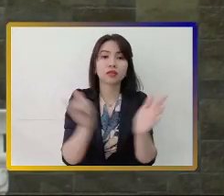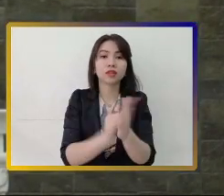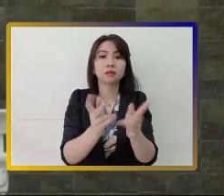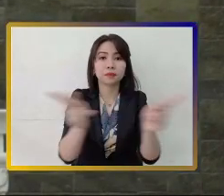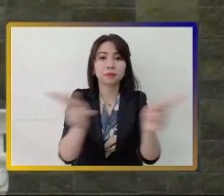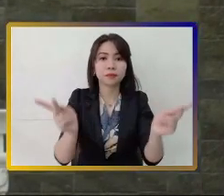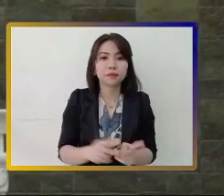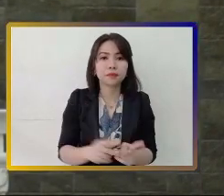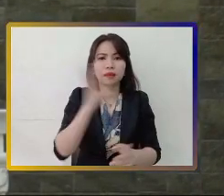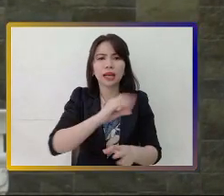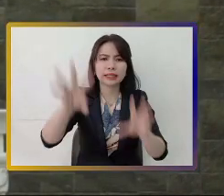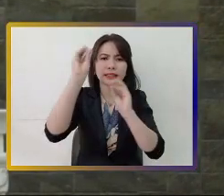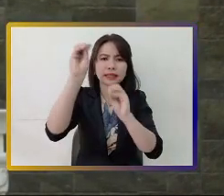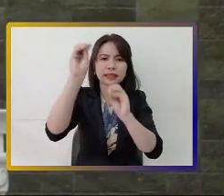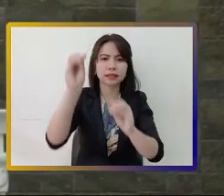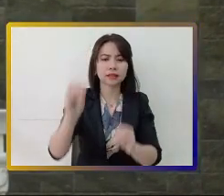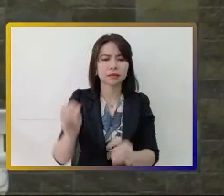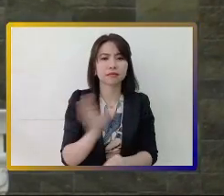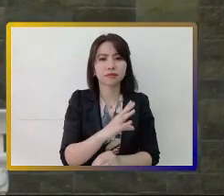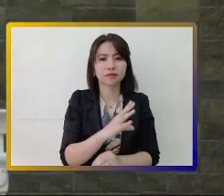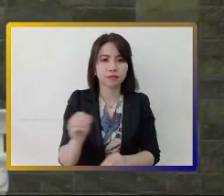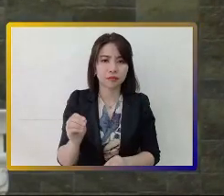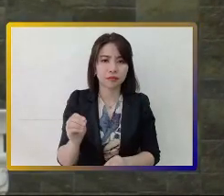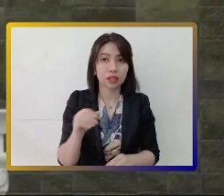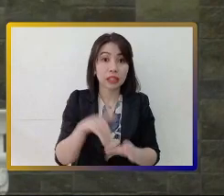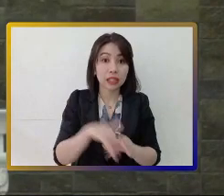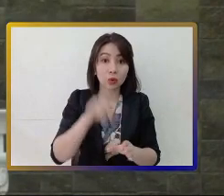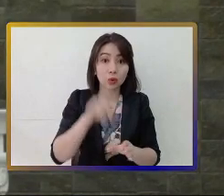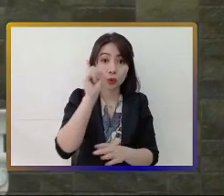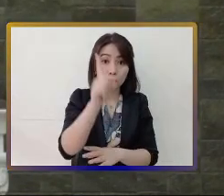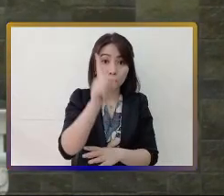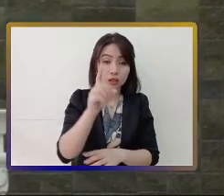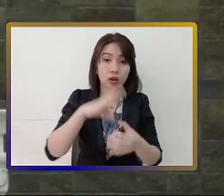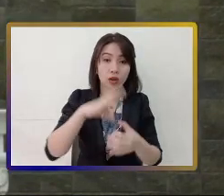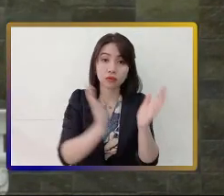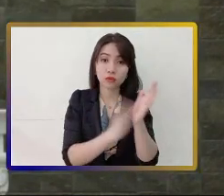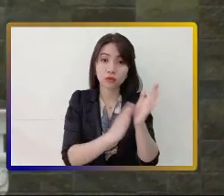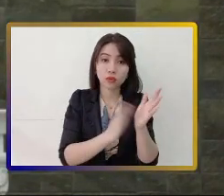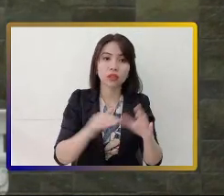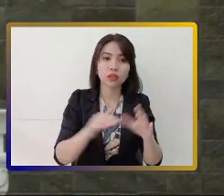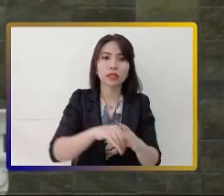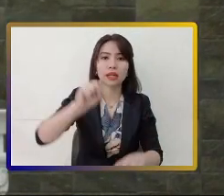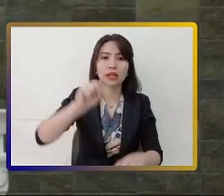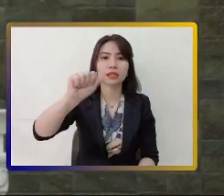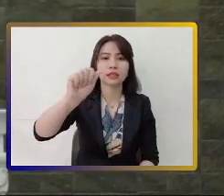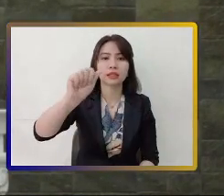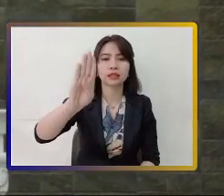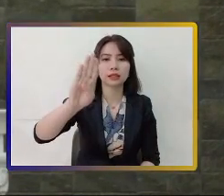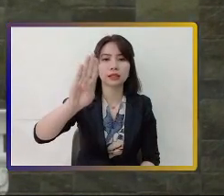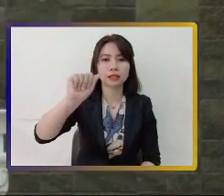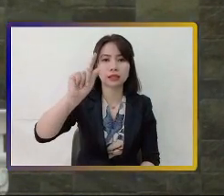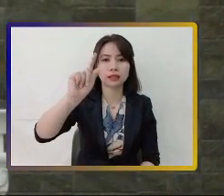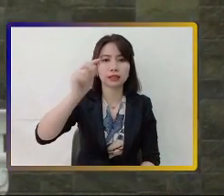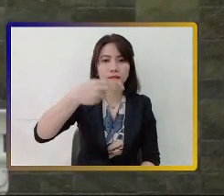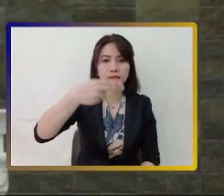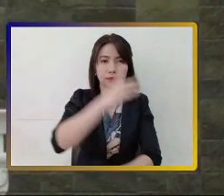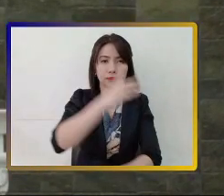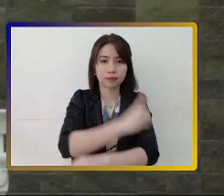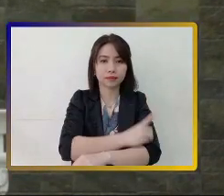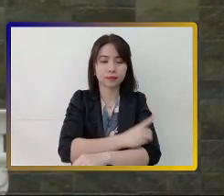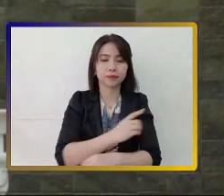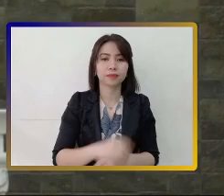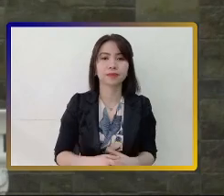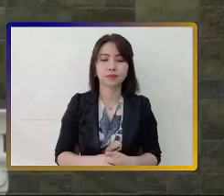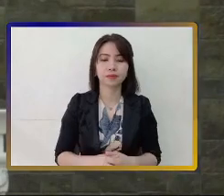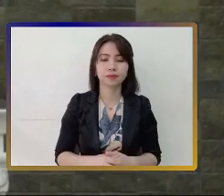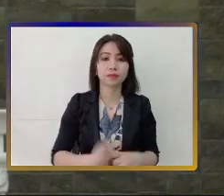teaching in one of the synagogues on the Sabbath. Okay, one of the synagogues of the on the Sabbath, okay? So